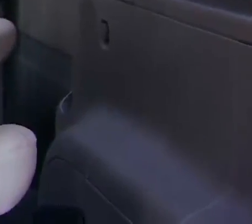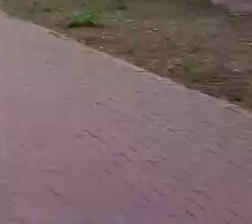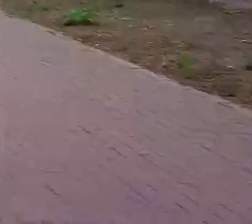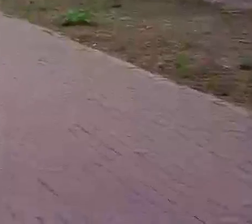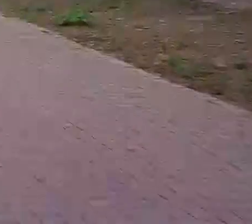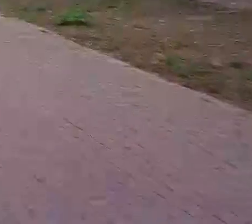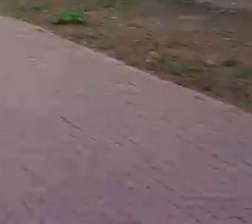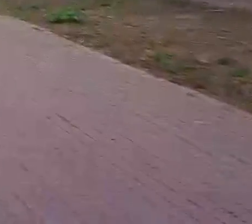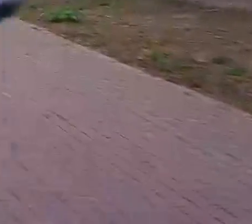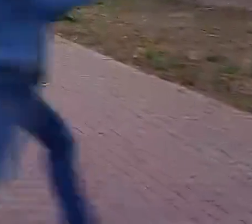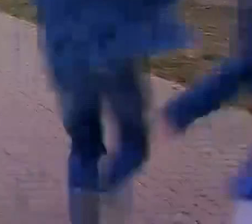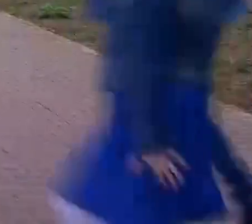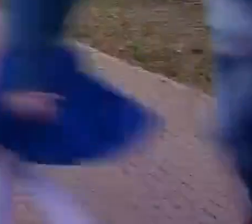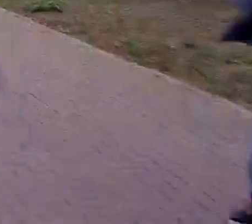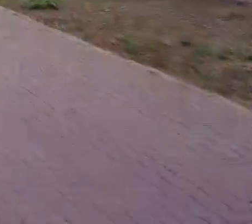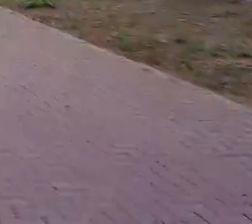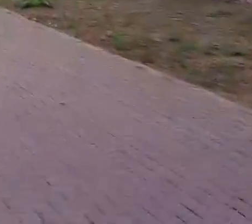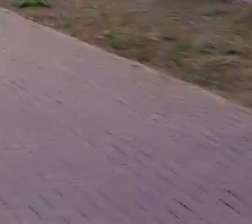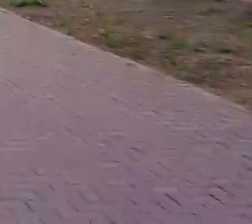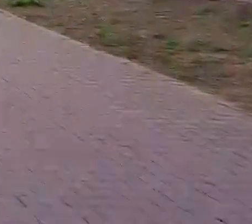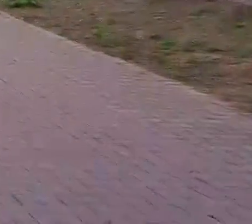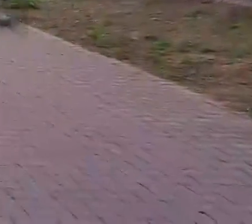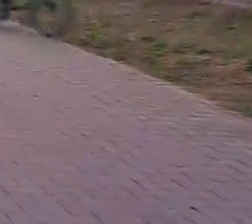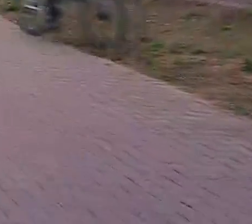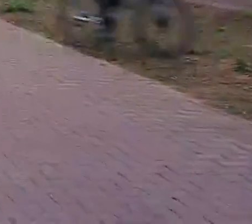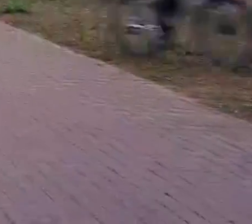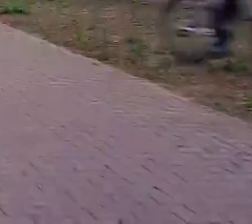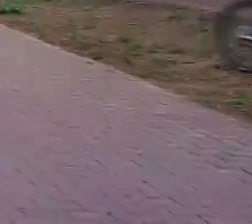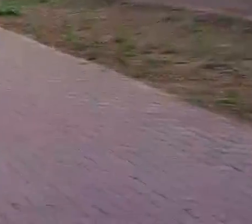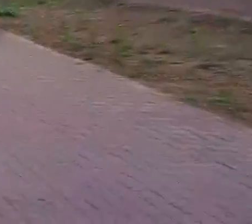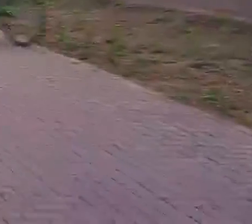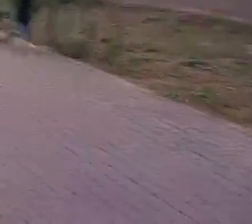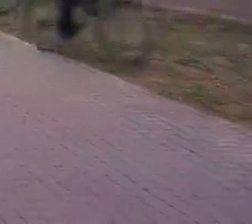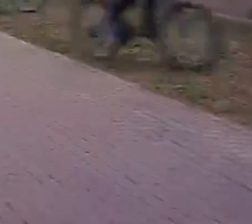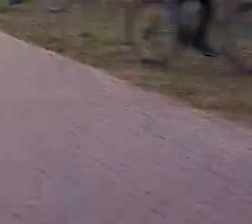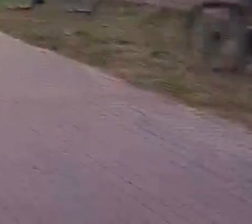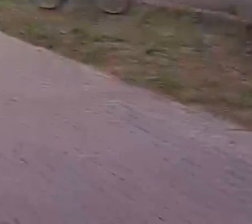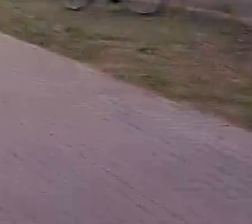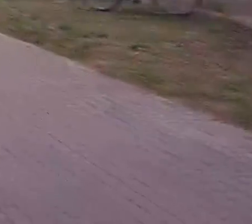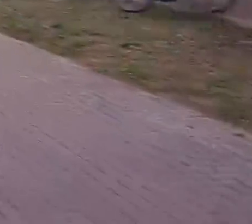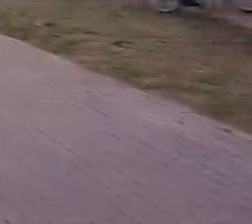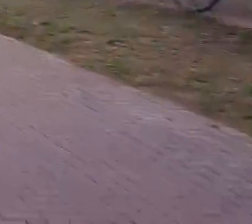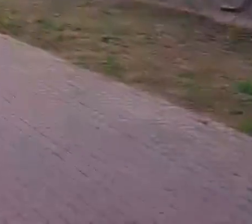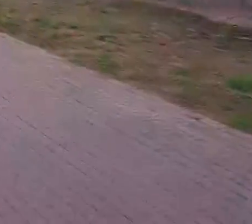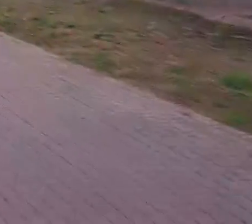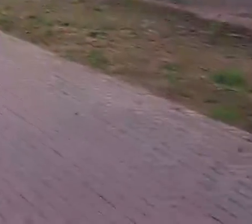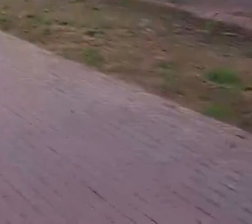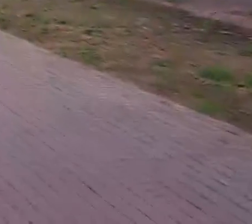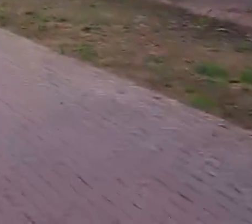yastığı aldılar. Serpil'in kucağına bir bebek verdiler. Sonra biri bebeği aldı. Onun yerine okul çağında bir kız gelip ikilinin ellerini tuttu.